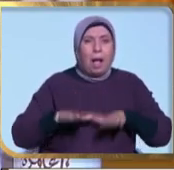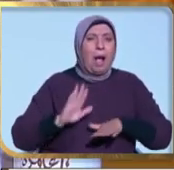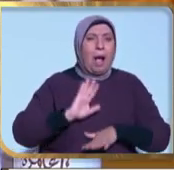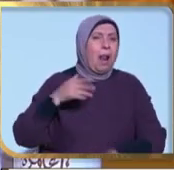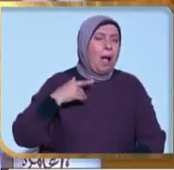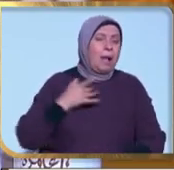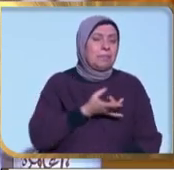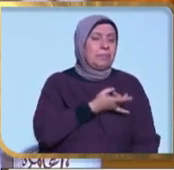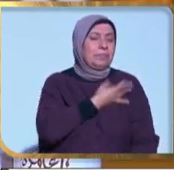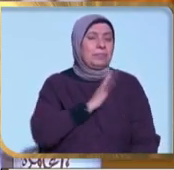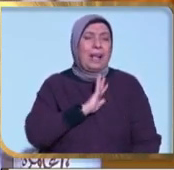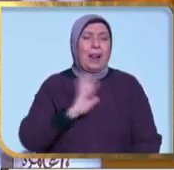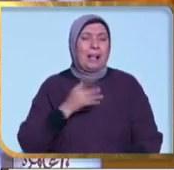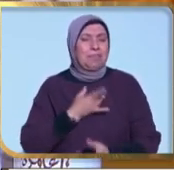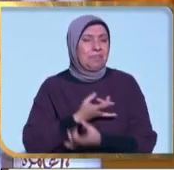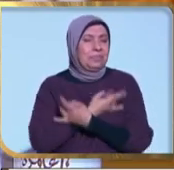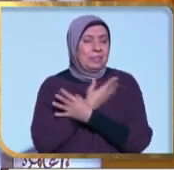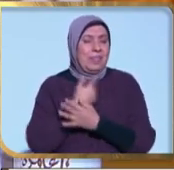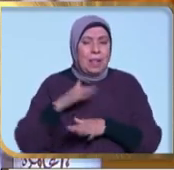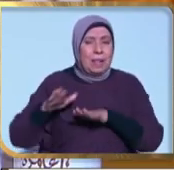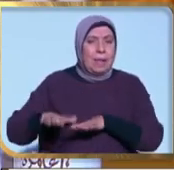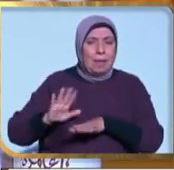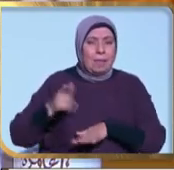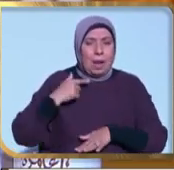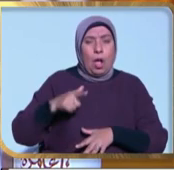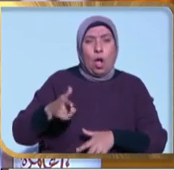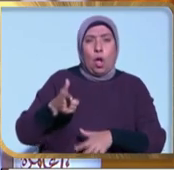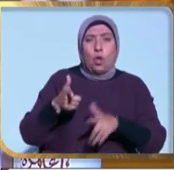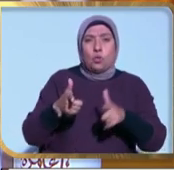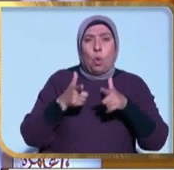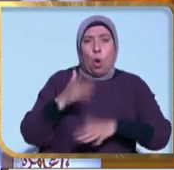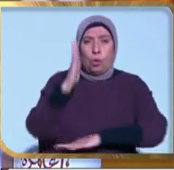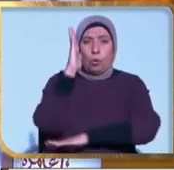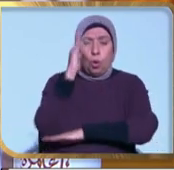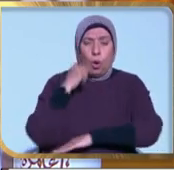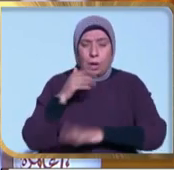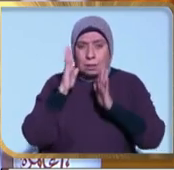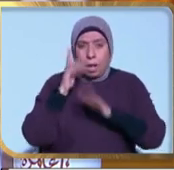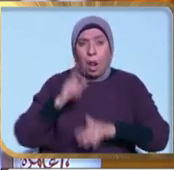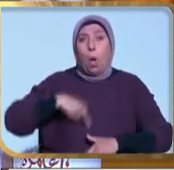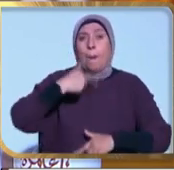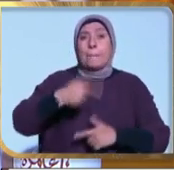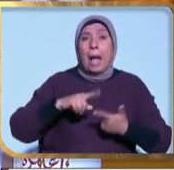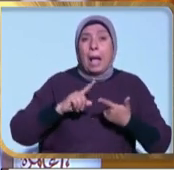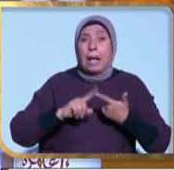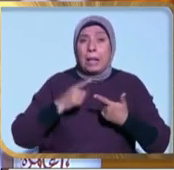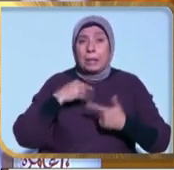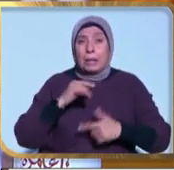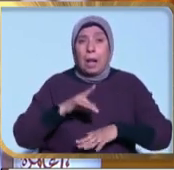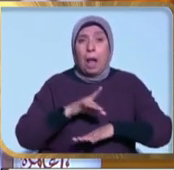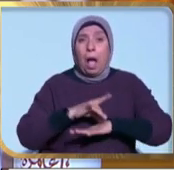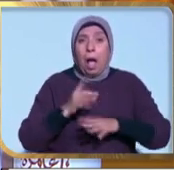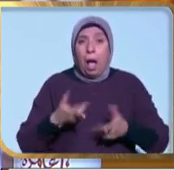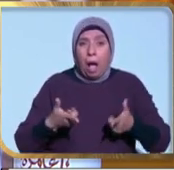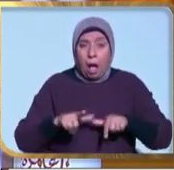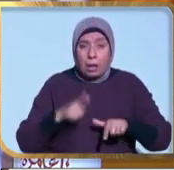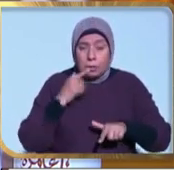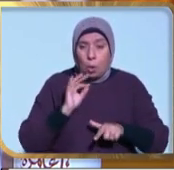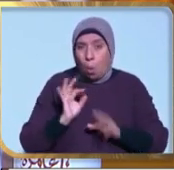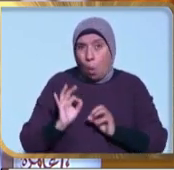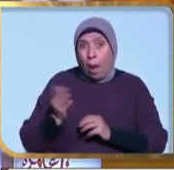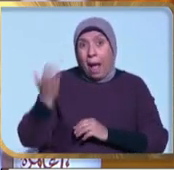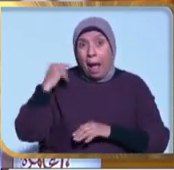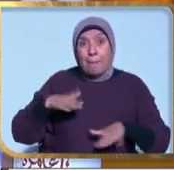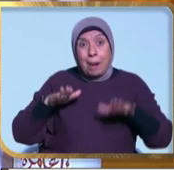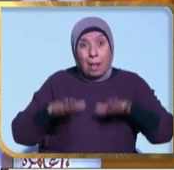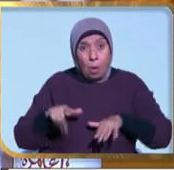مثلا لو انا تيممت لفرد الظهر الوالده الكريمه تيممت لفرد الظهر اللي ما عندهاش حد يناولها ميه هي قاعده لوحدها ما تقدرش تتحرك